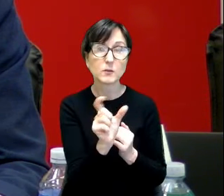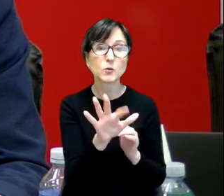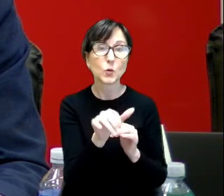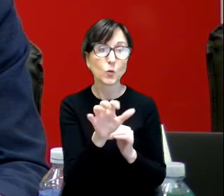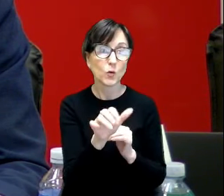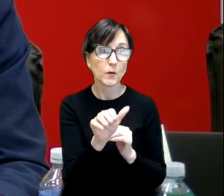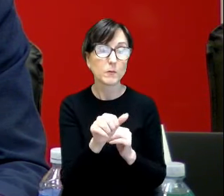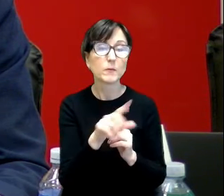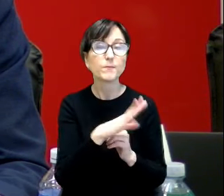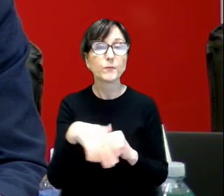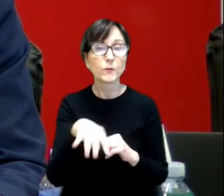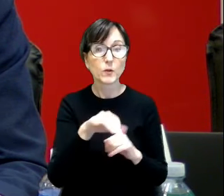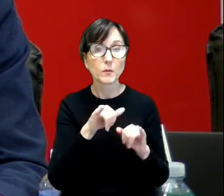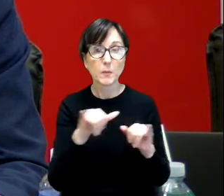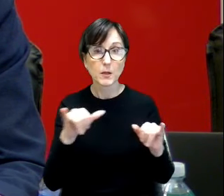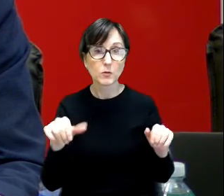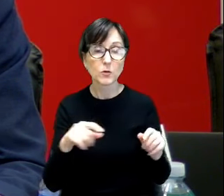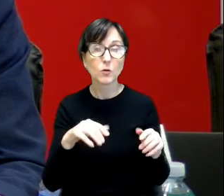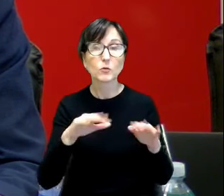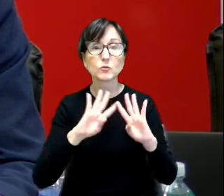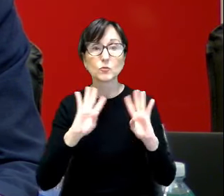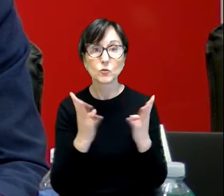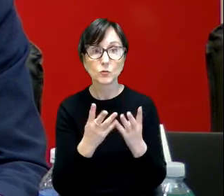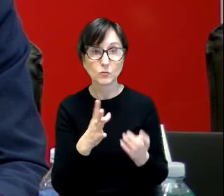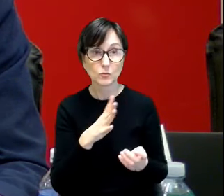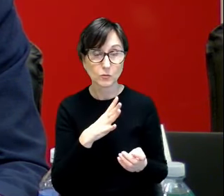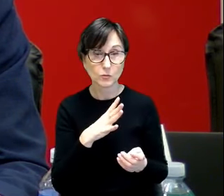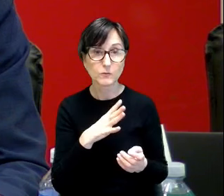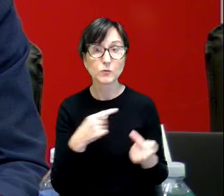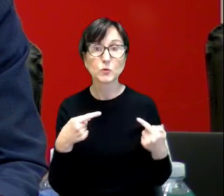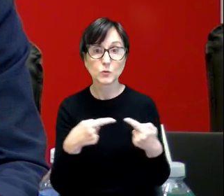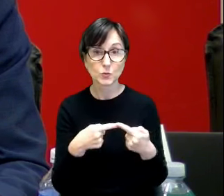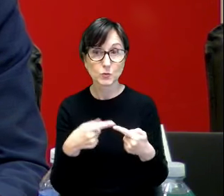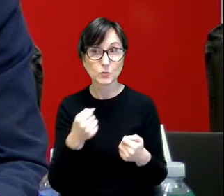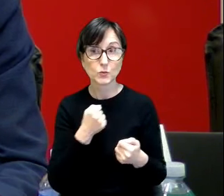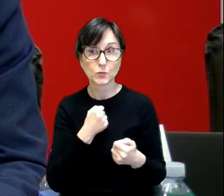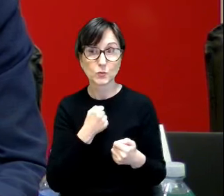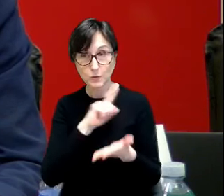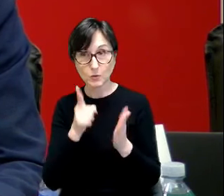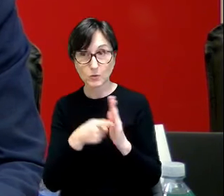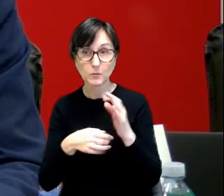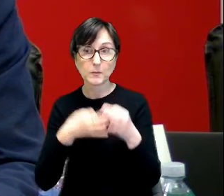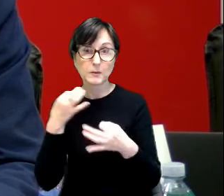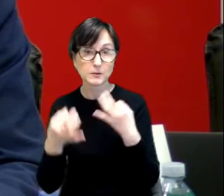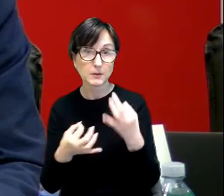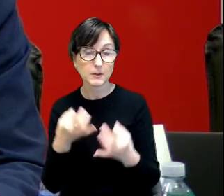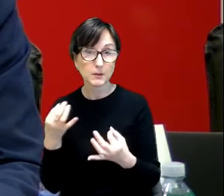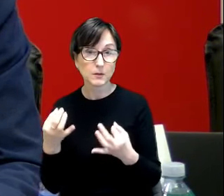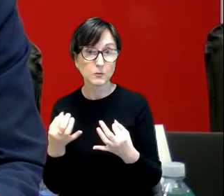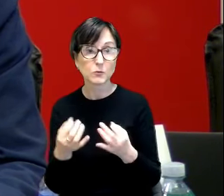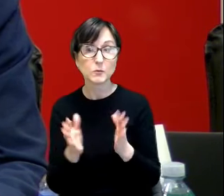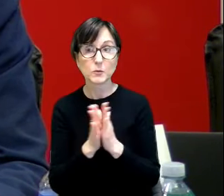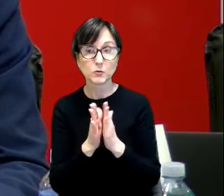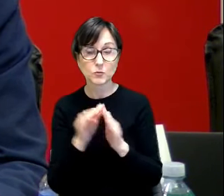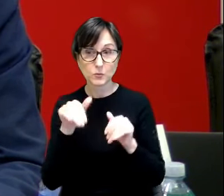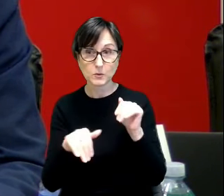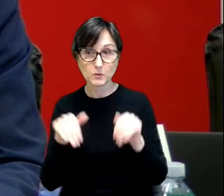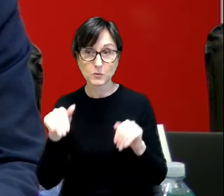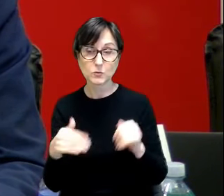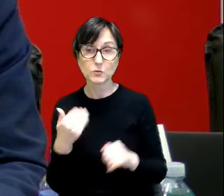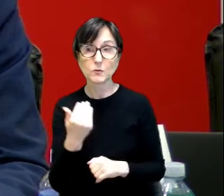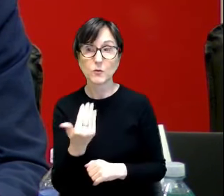pritarta ar turėtumėt klausimų pasisakymų kviečiu balsuoti 50